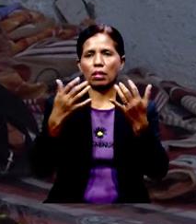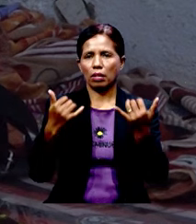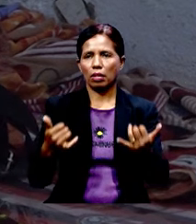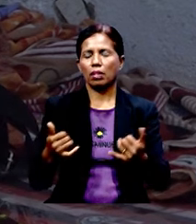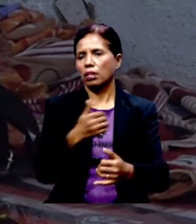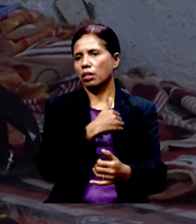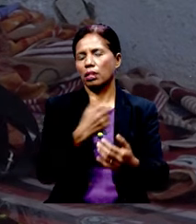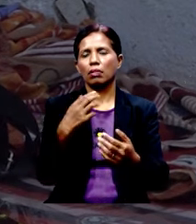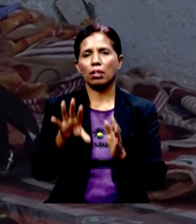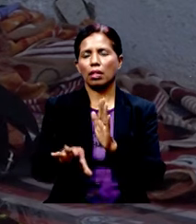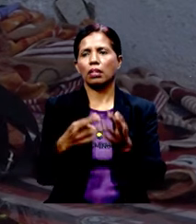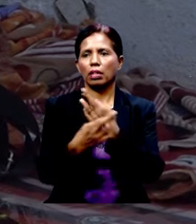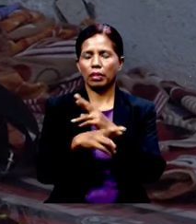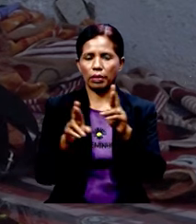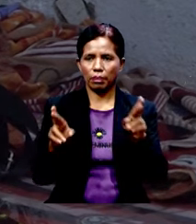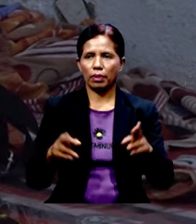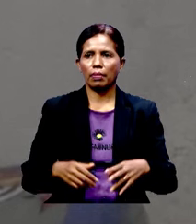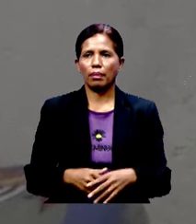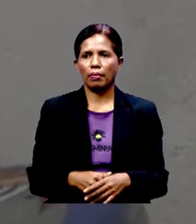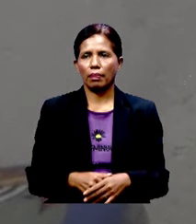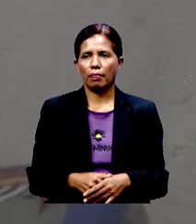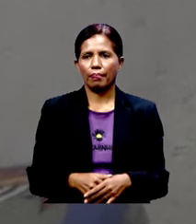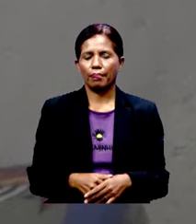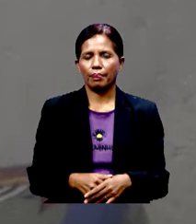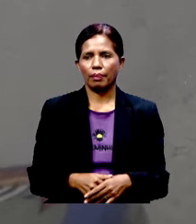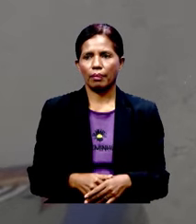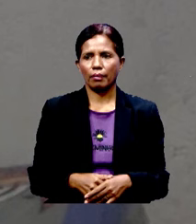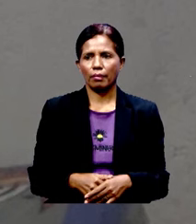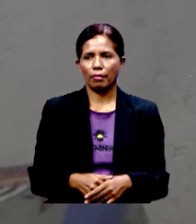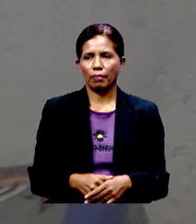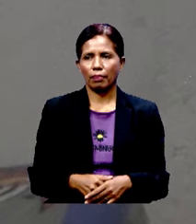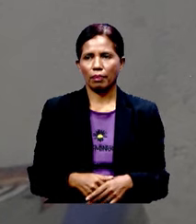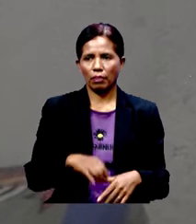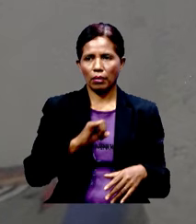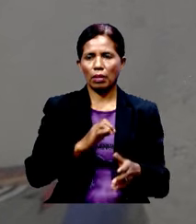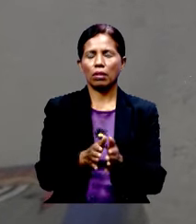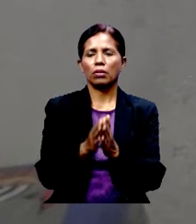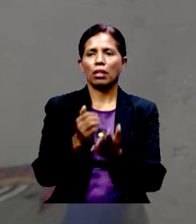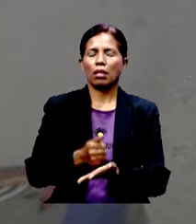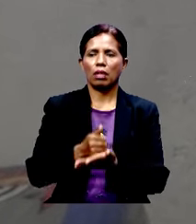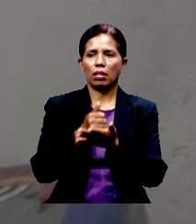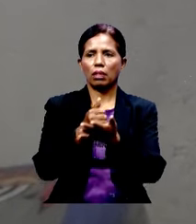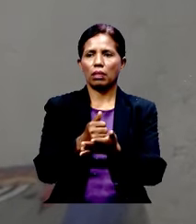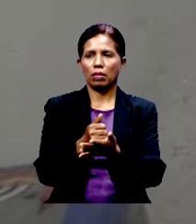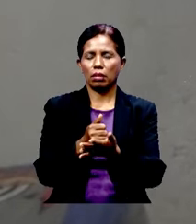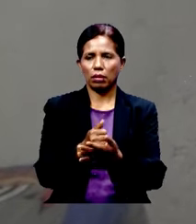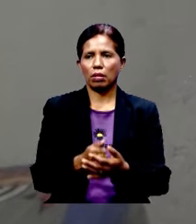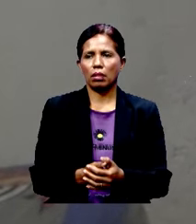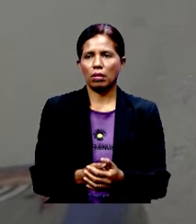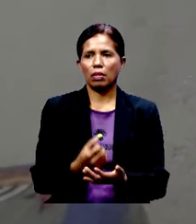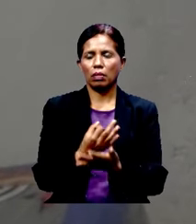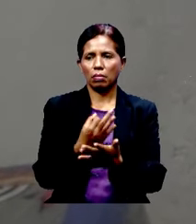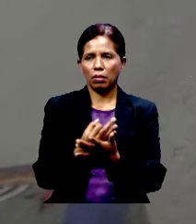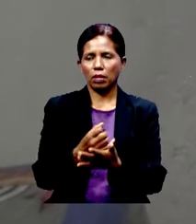steu ketan resposta ia proposta ni pai ke hake saida te Awan ni sa husu aku yuri. Husu aku yuri tau sa mong tutu